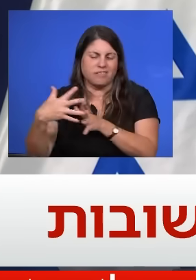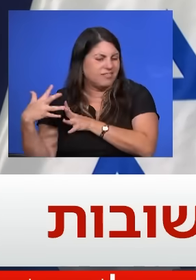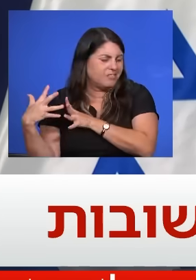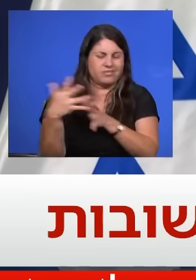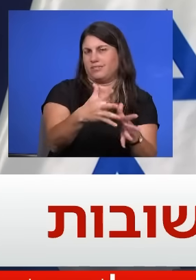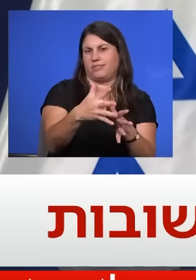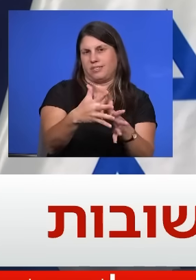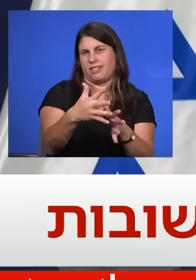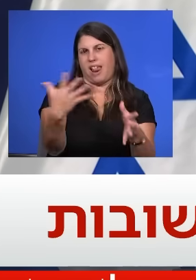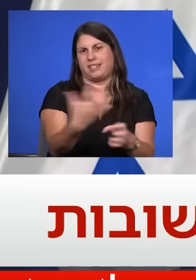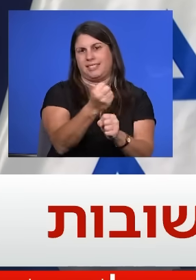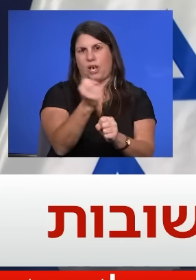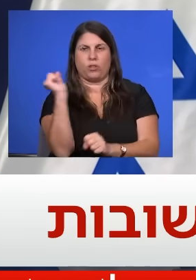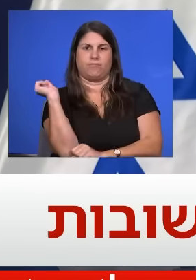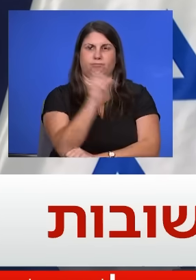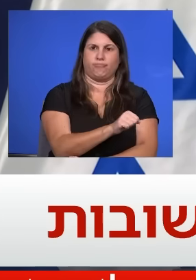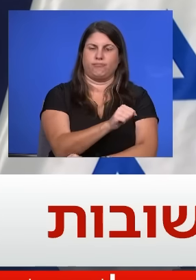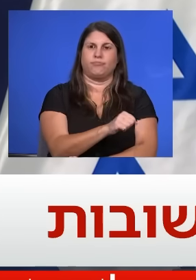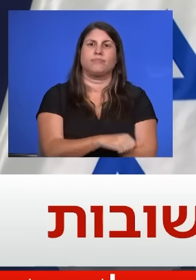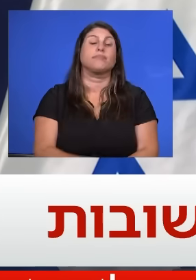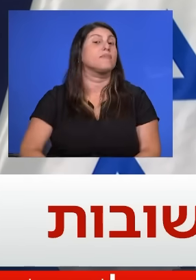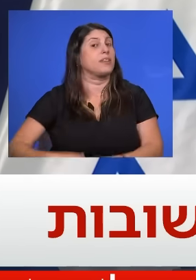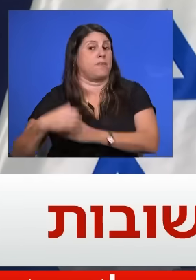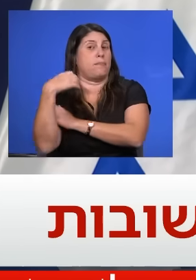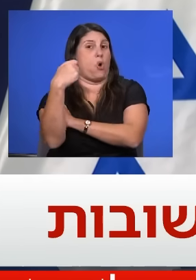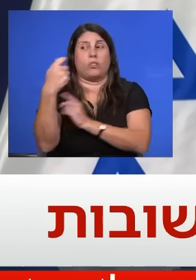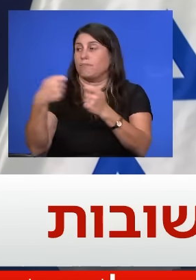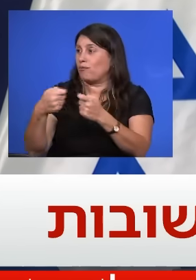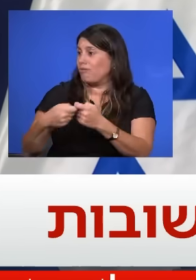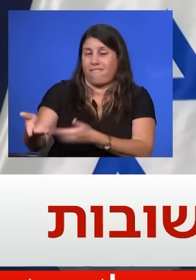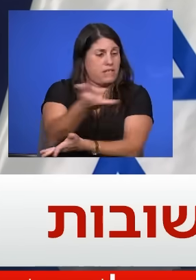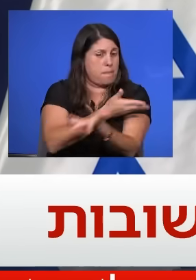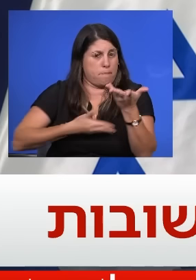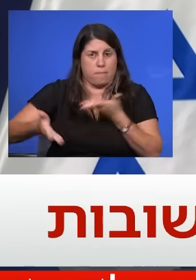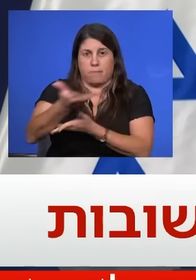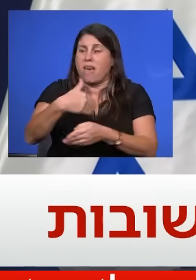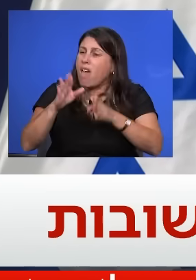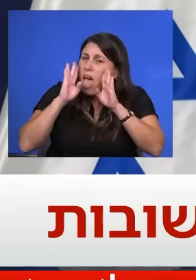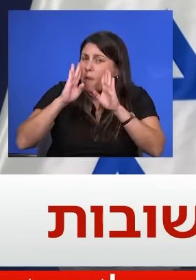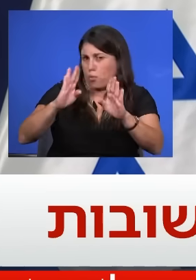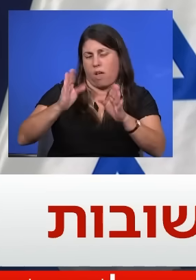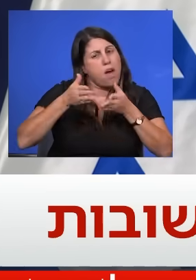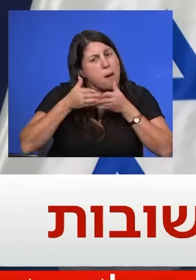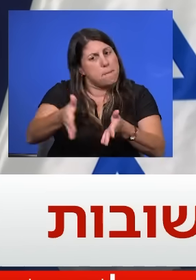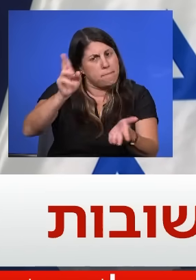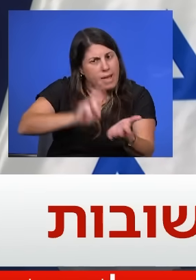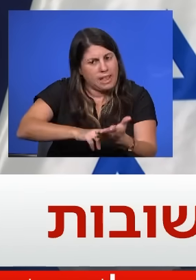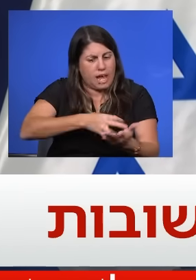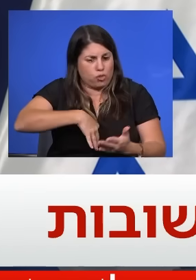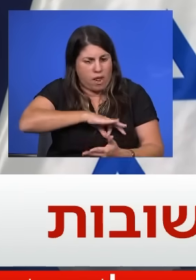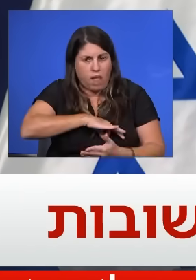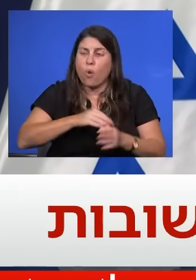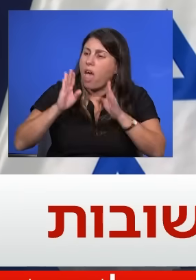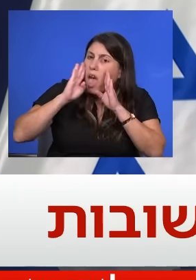לניצחון, בכוחות משותפים, באמונה עמוקה בצדקתנו, באמונה עמוקה בנצח